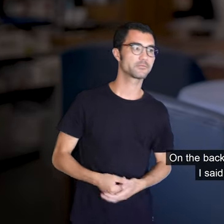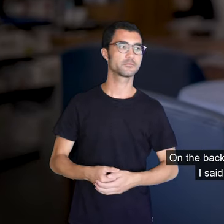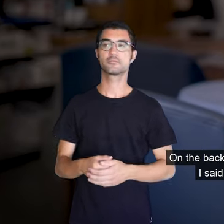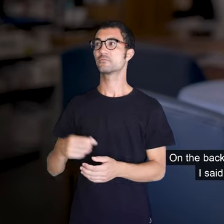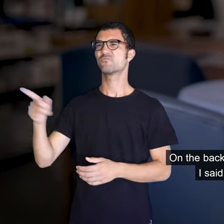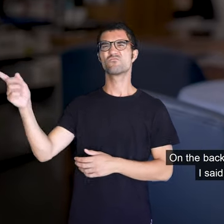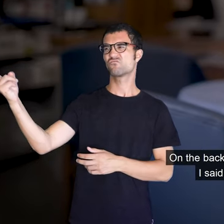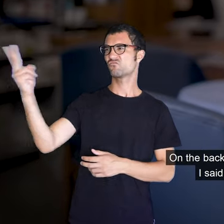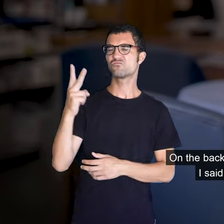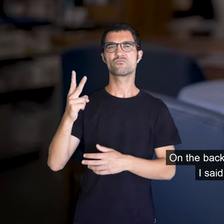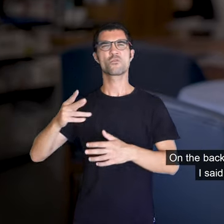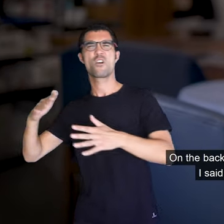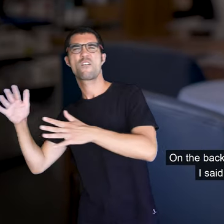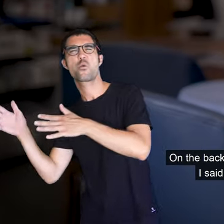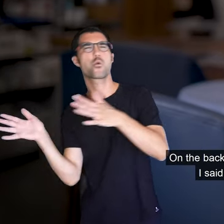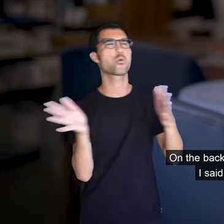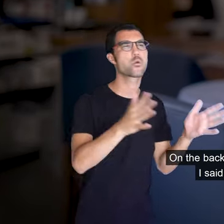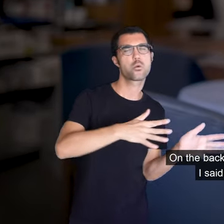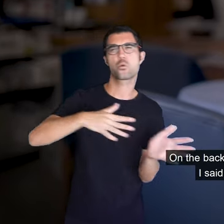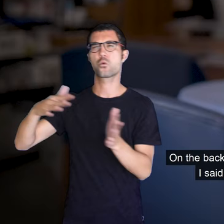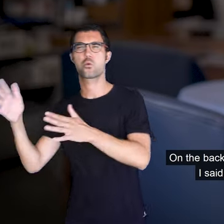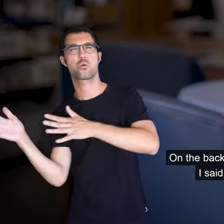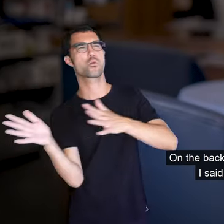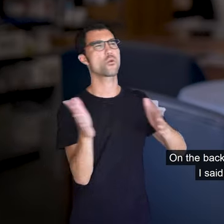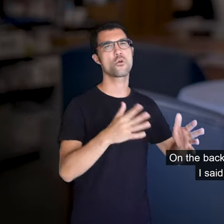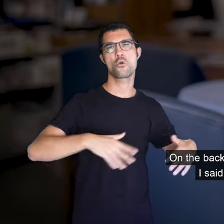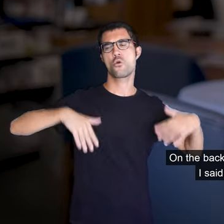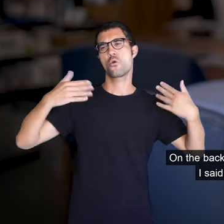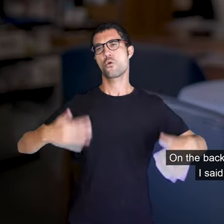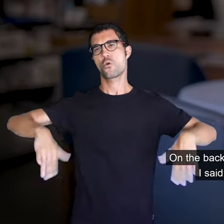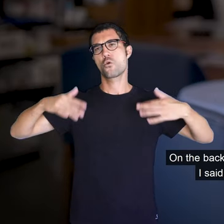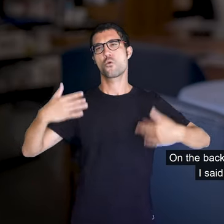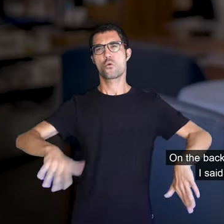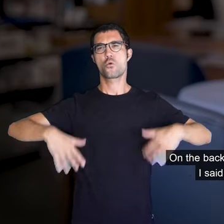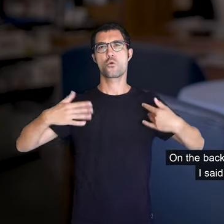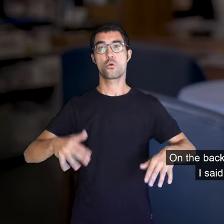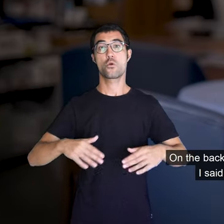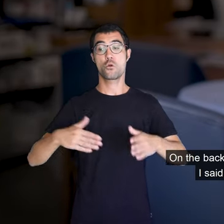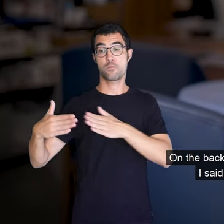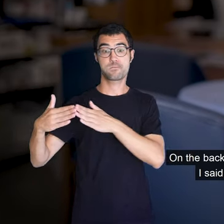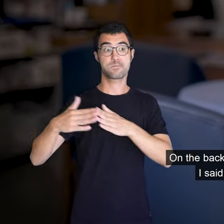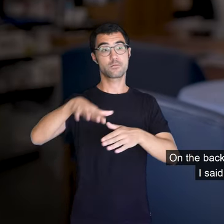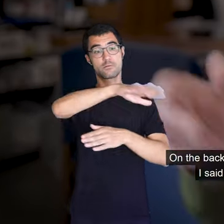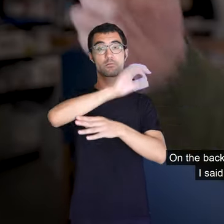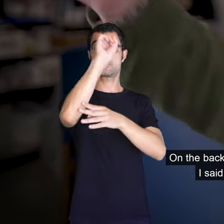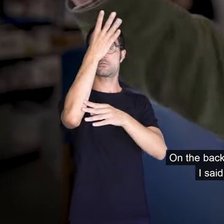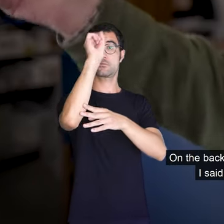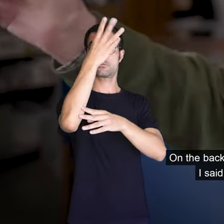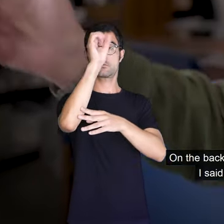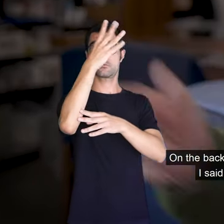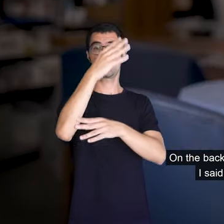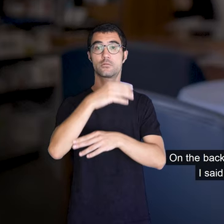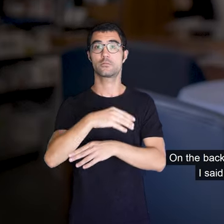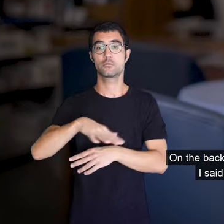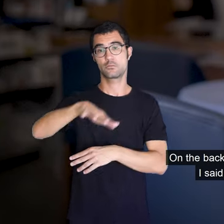una ventada, com a llevant, o... I quan van a la farola del Truig, una farola que li diuen